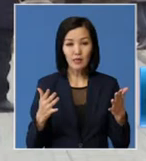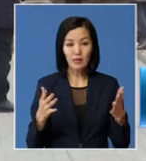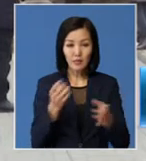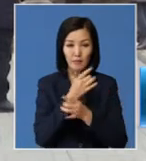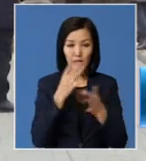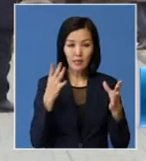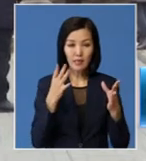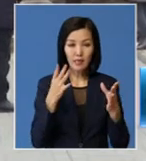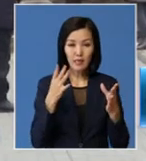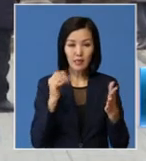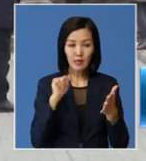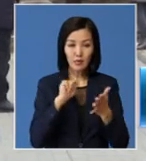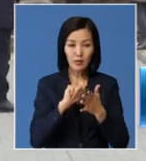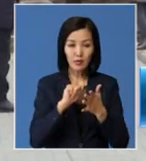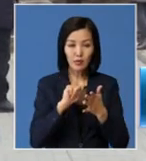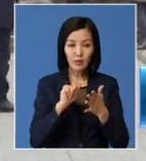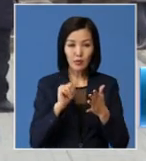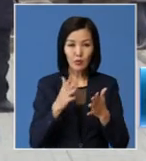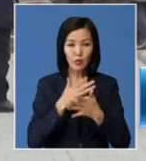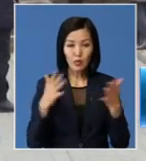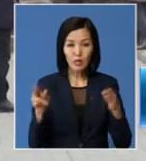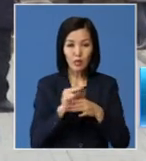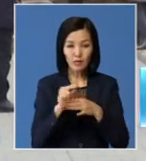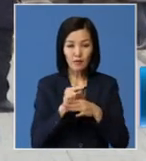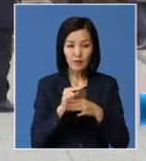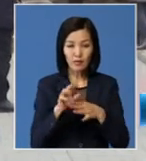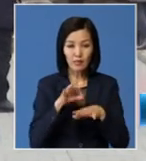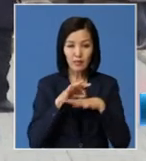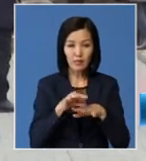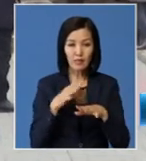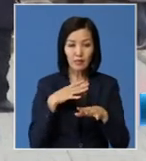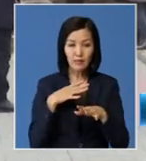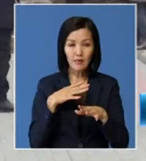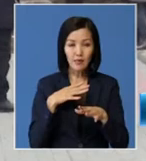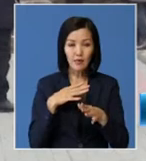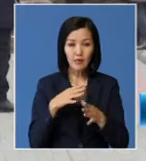мұра бағдарламасы бойынша бұл жерлерде үлкен реставрация жасалып міне Қозы Көрпеш Баян Сұлу кесенесі